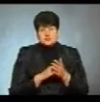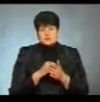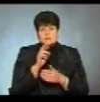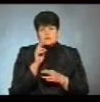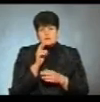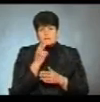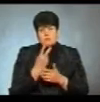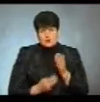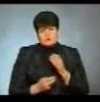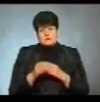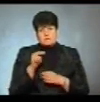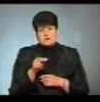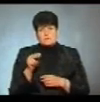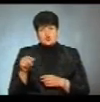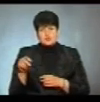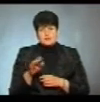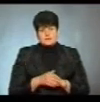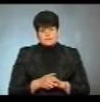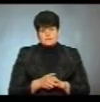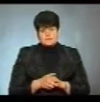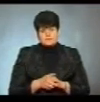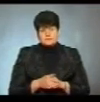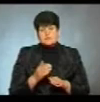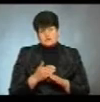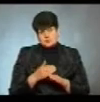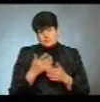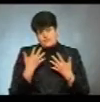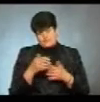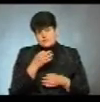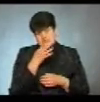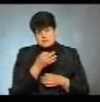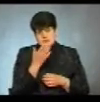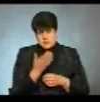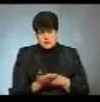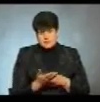виборах Петра Порошенка? Ну, от частково ми вже сказали, що